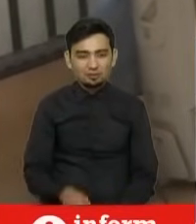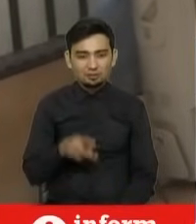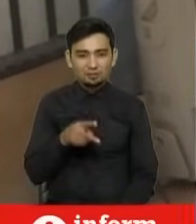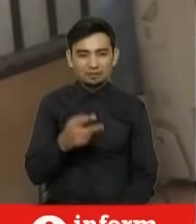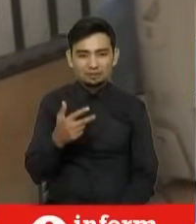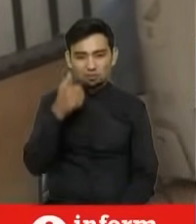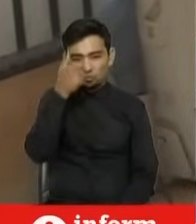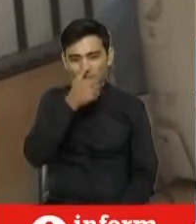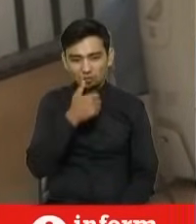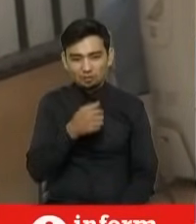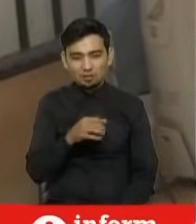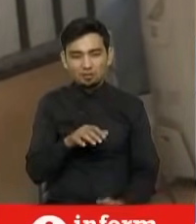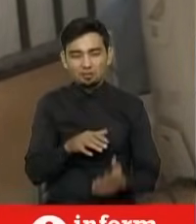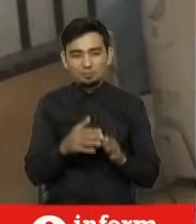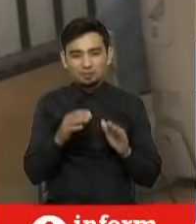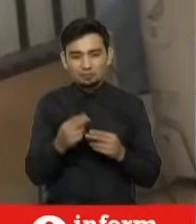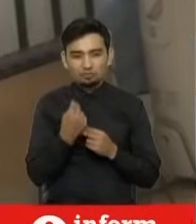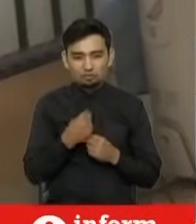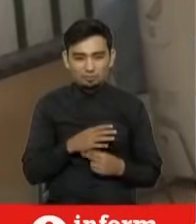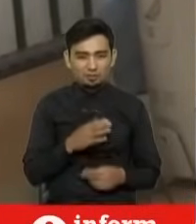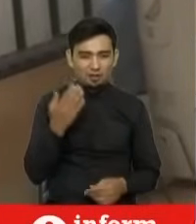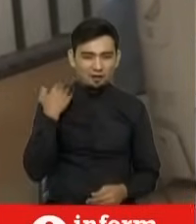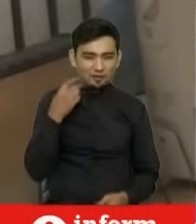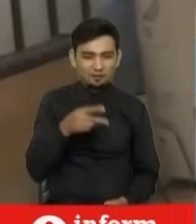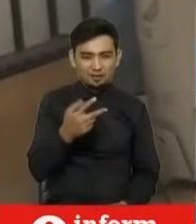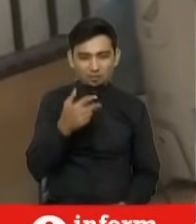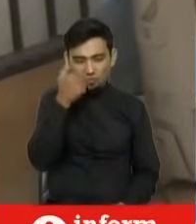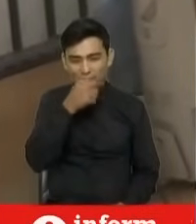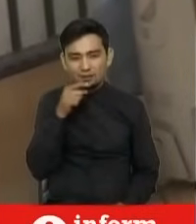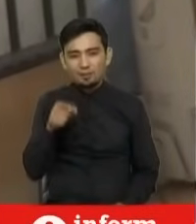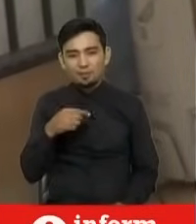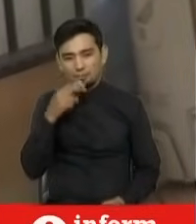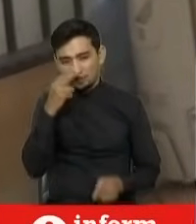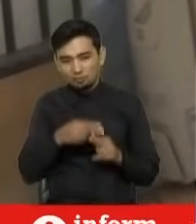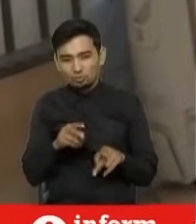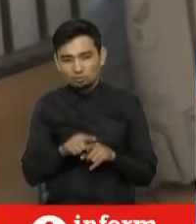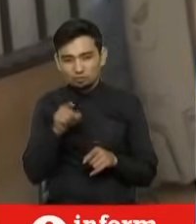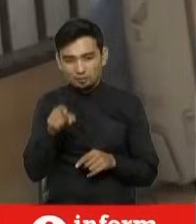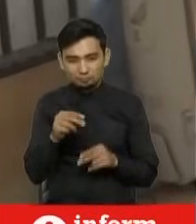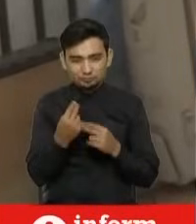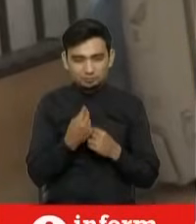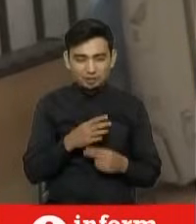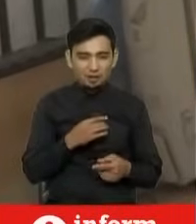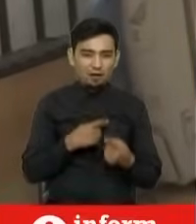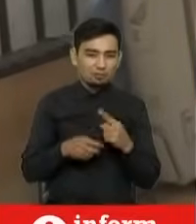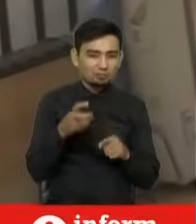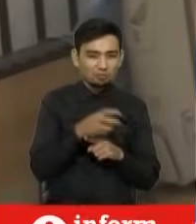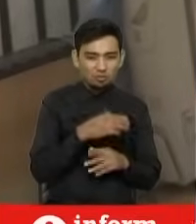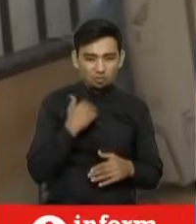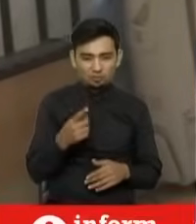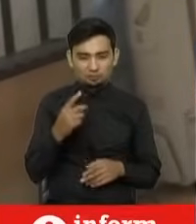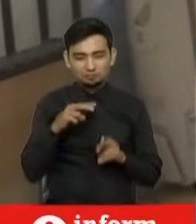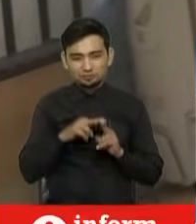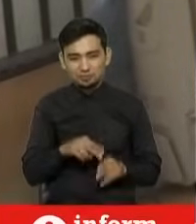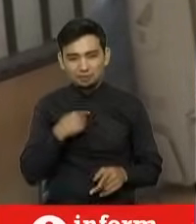жылы жүйке аурулары диспансерінде ем алдым. Інім де сонда болды. Ол жақтағылар бізге қысым көрсетті. Мен онда оралғым келмейді. Алға қойған мақсатым